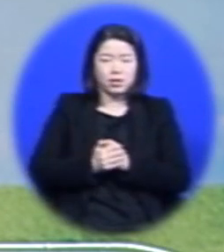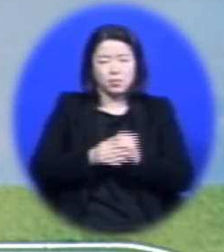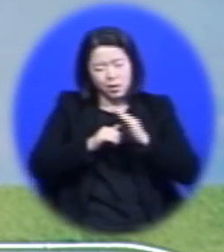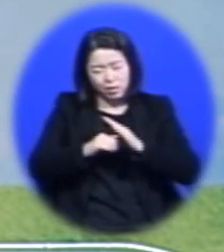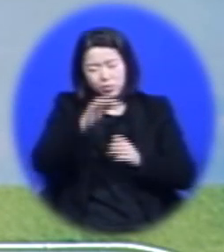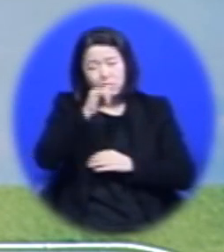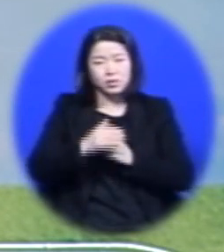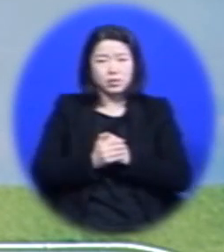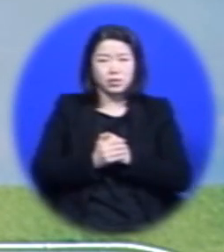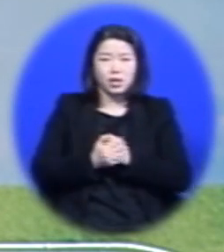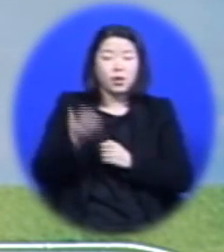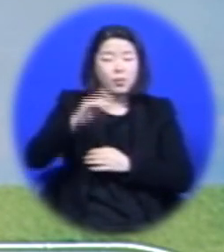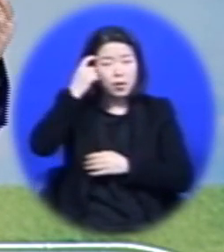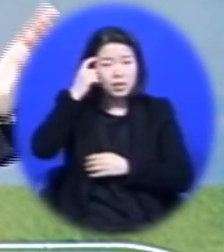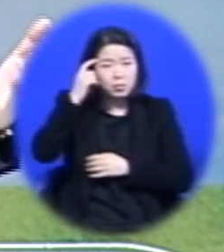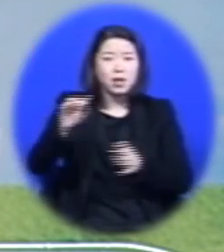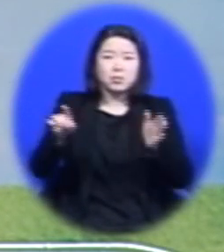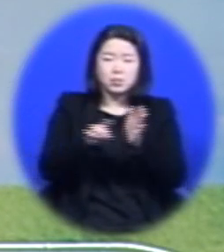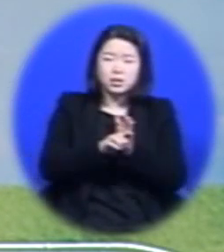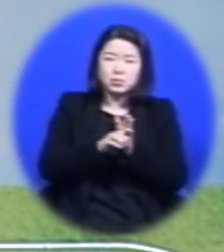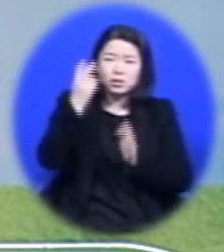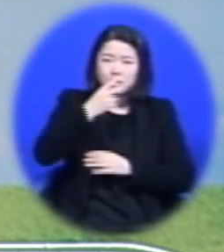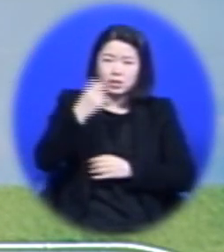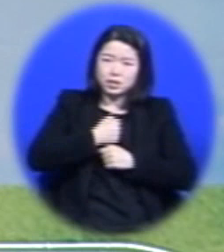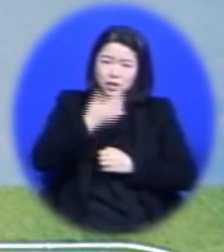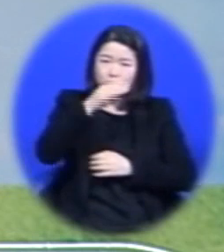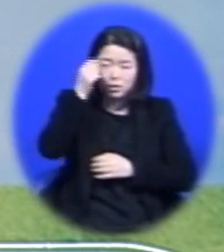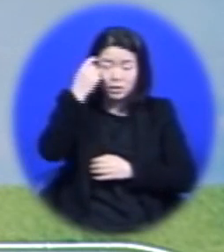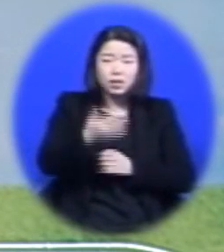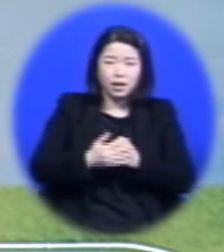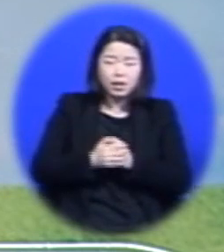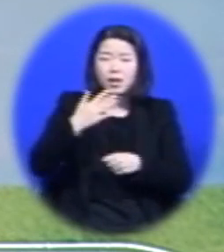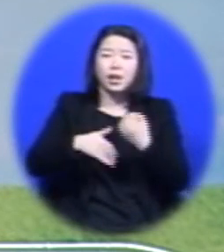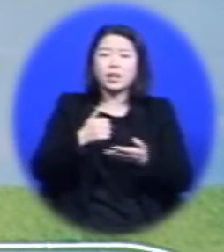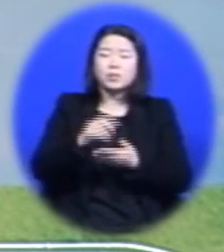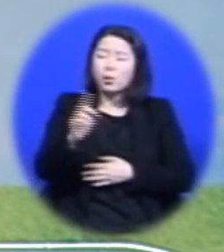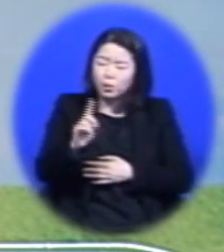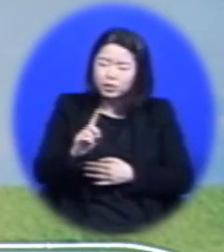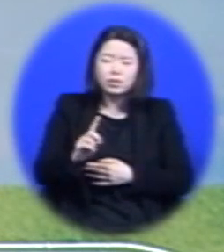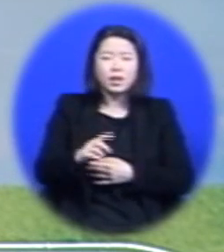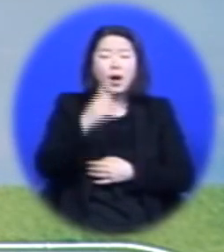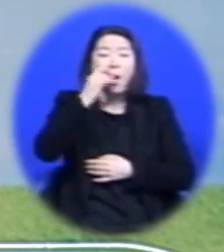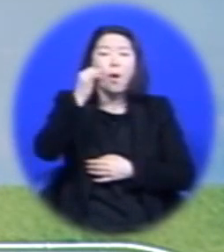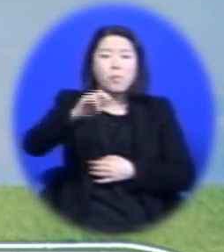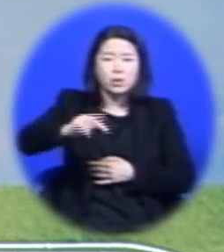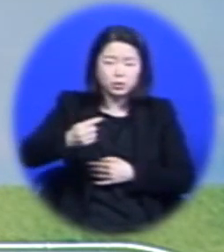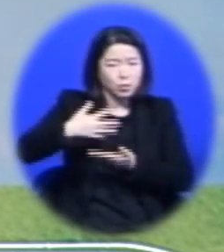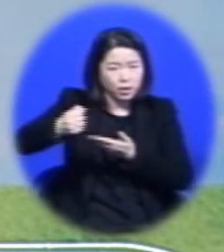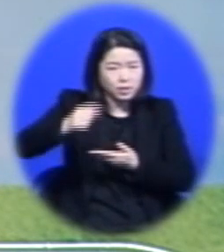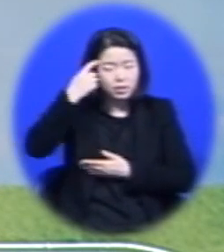눌렀어요 왜 믿음을 지킬 수 내 있을까 하나님이 어째 어머니까지 빼서 가시라